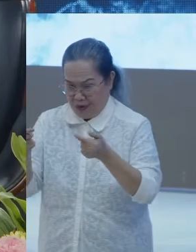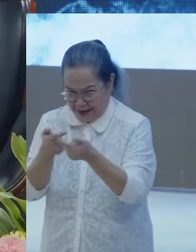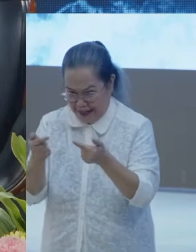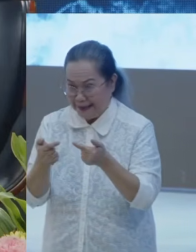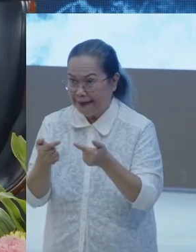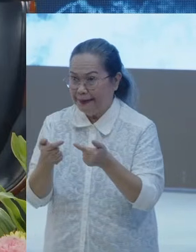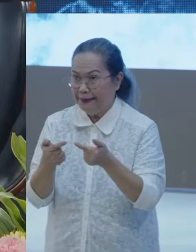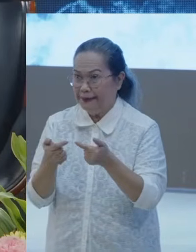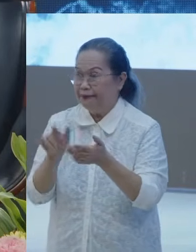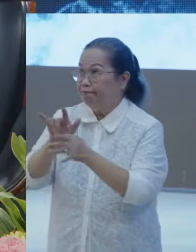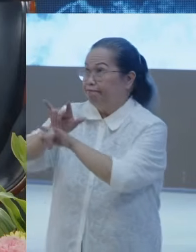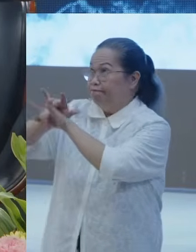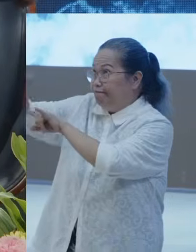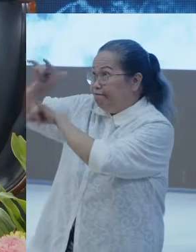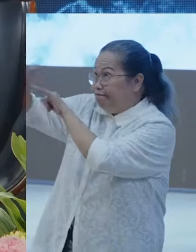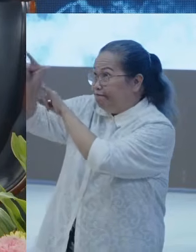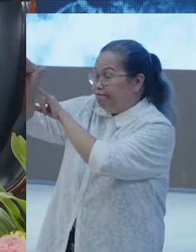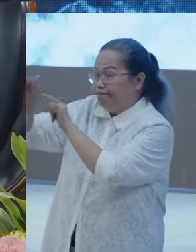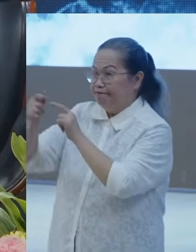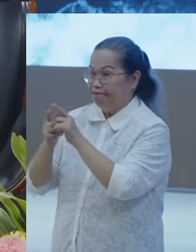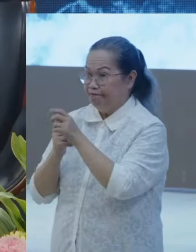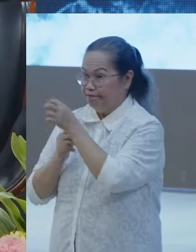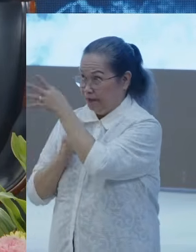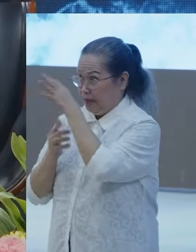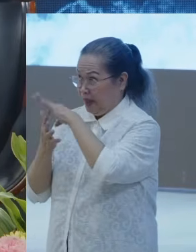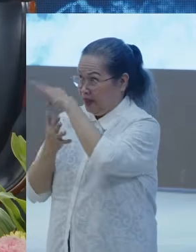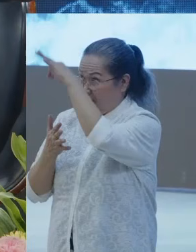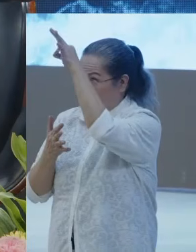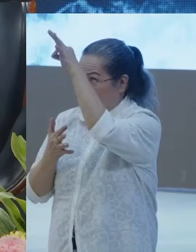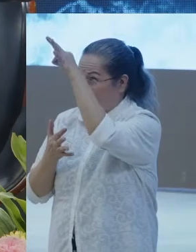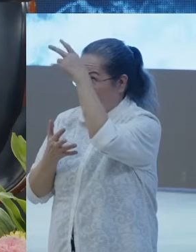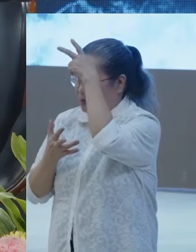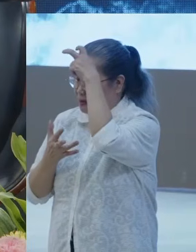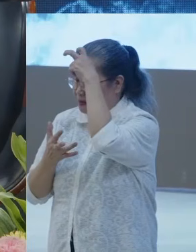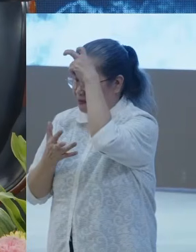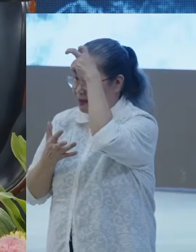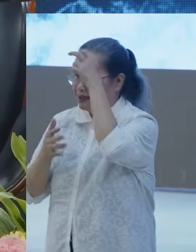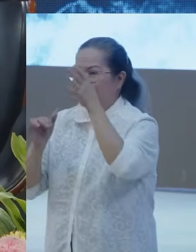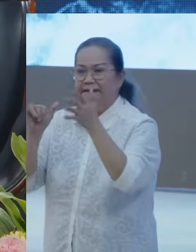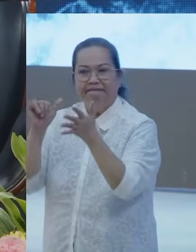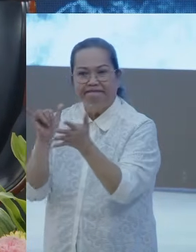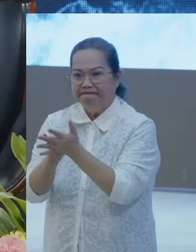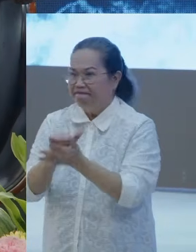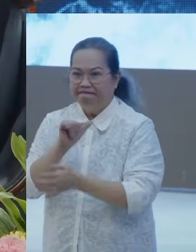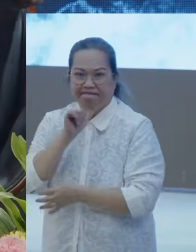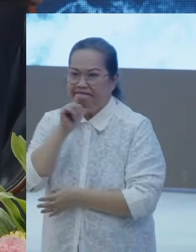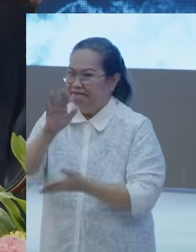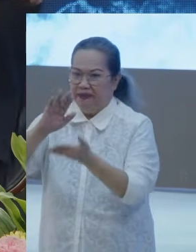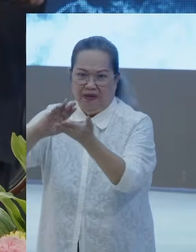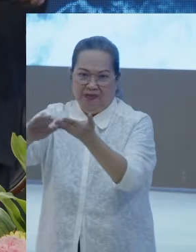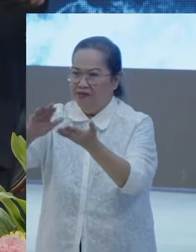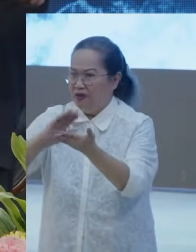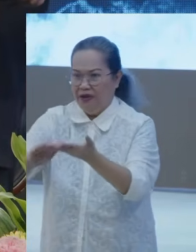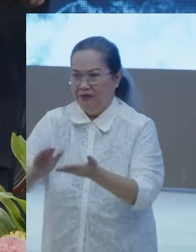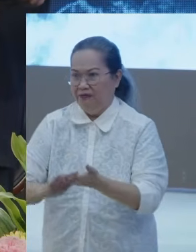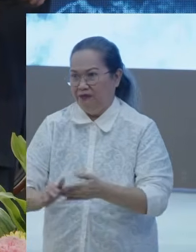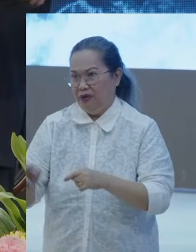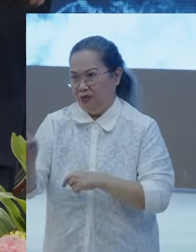Kapag sinabi nila na ang gawa ng Espiritu ay gawa ng demonyo, yun po ang unpardonable sin.